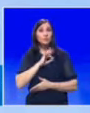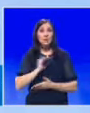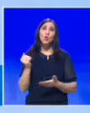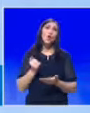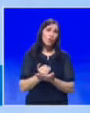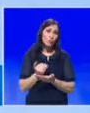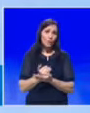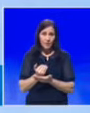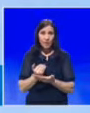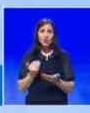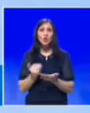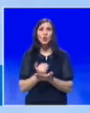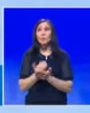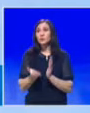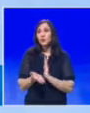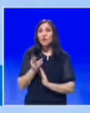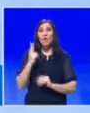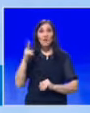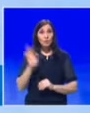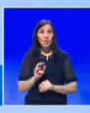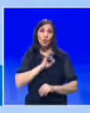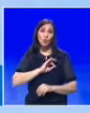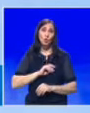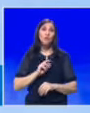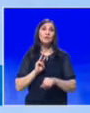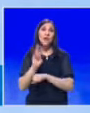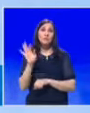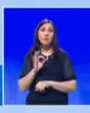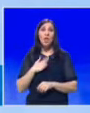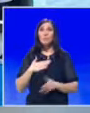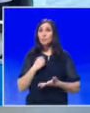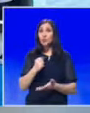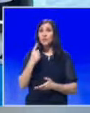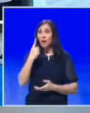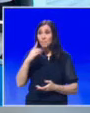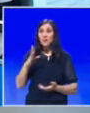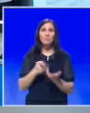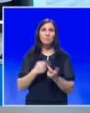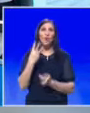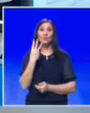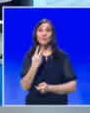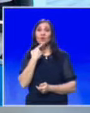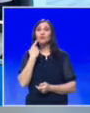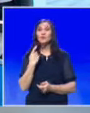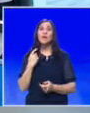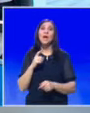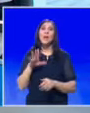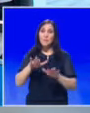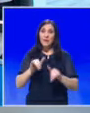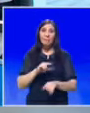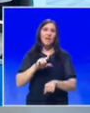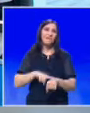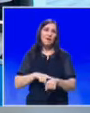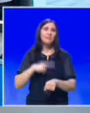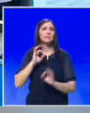икономиката расте с 2% и доходите растат с 13%. Имаме бюджет за първ път от 3 години на време прият. Така че смятам, че можем да сме